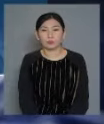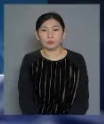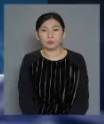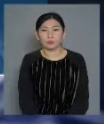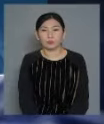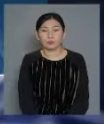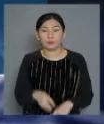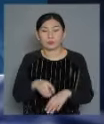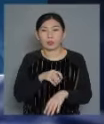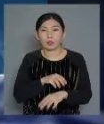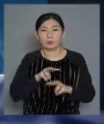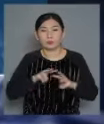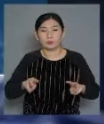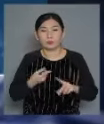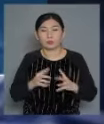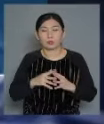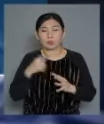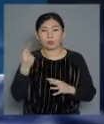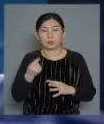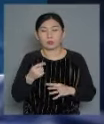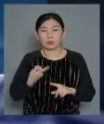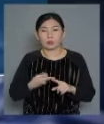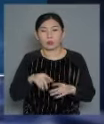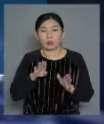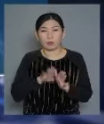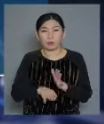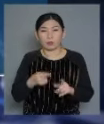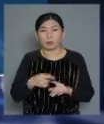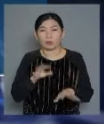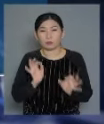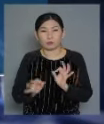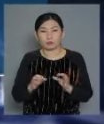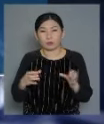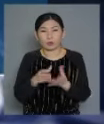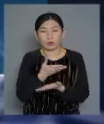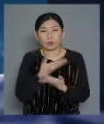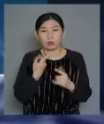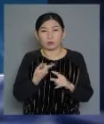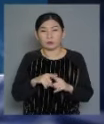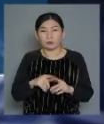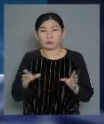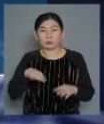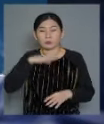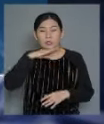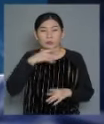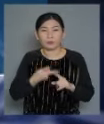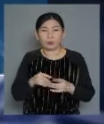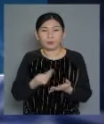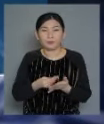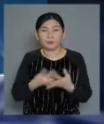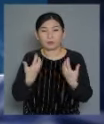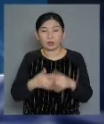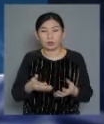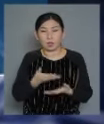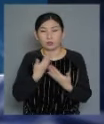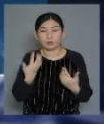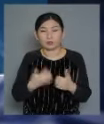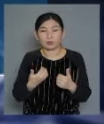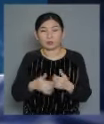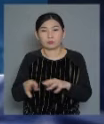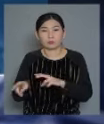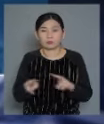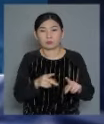Акимы и Министерство сельского хозяйства не сформировали минимальный объем стабилизационных фондов, не выделили достаточных средств по оборотной схеме, слабо проводите